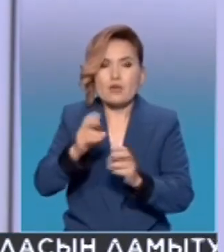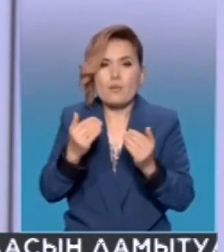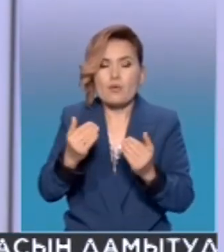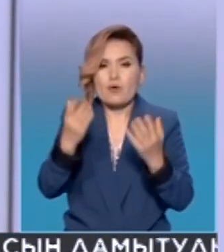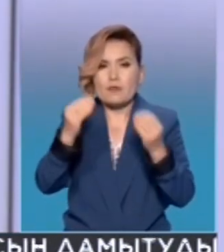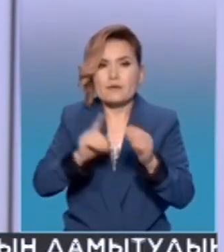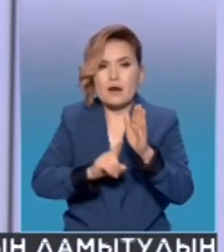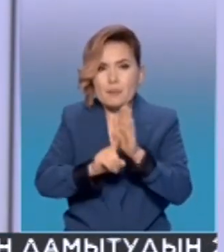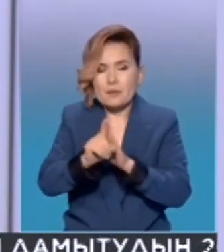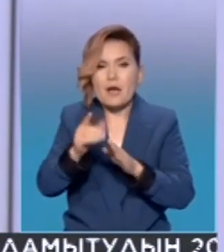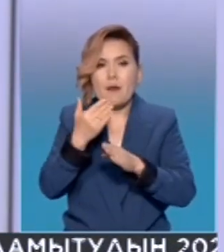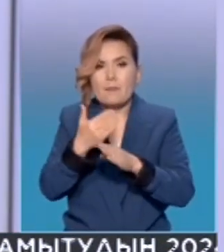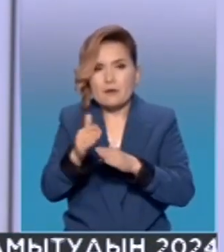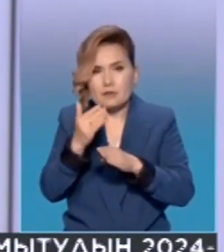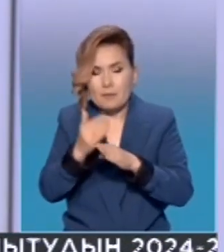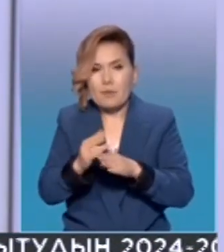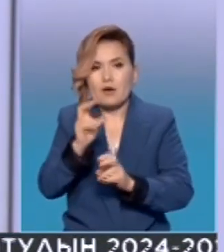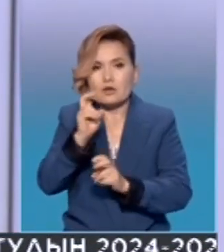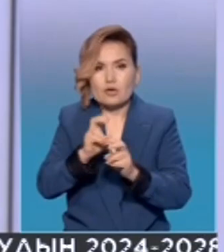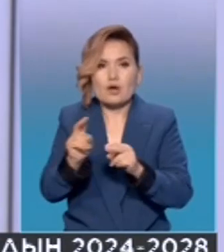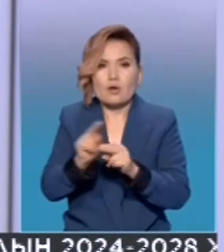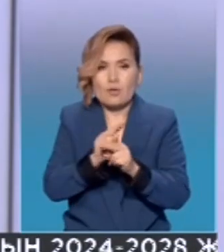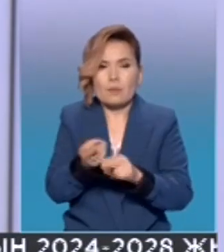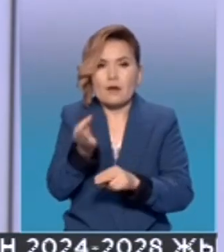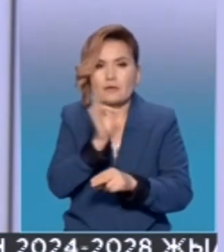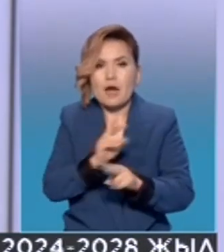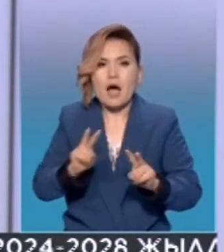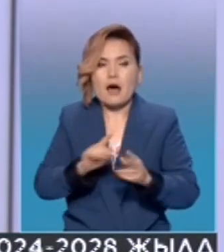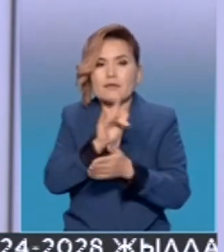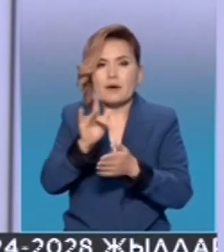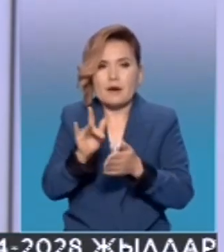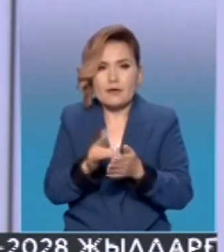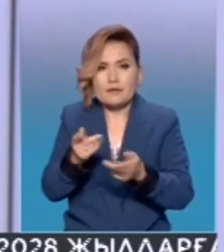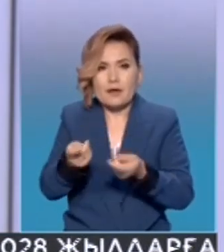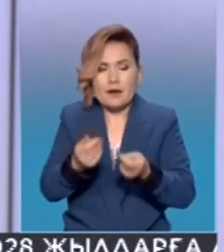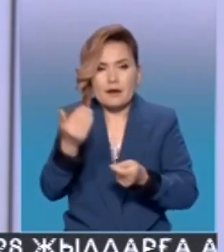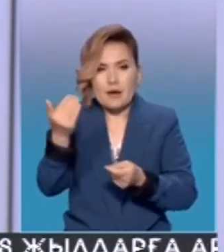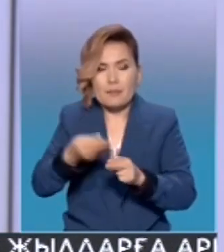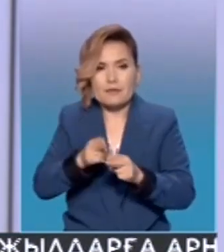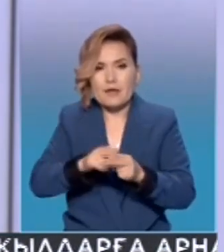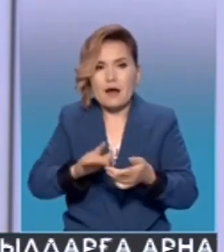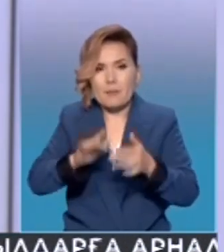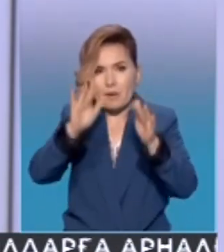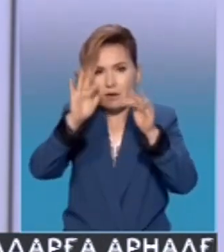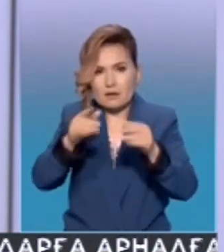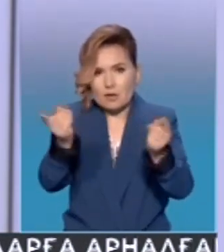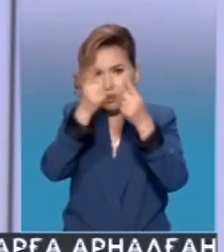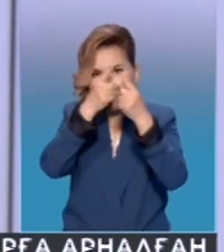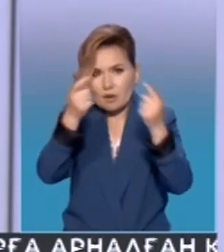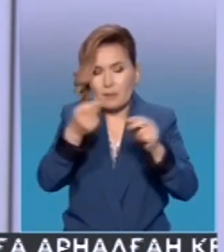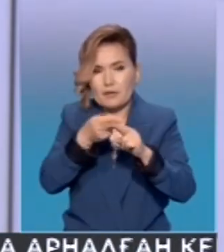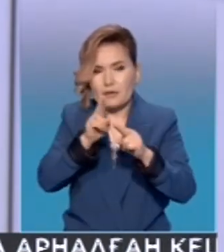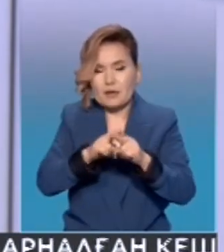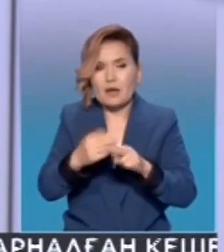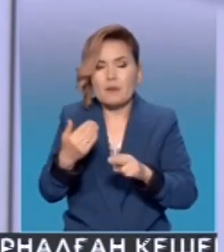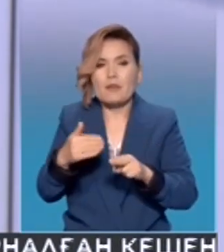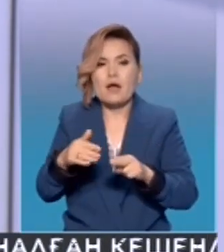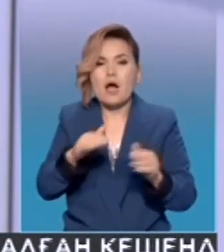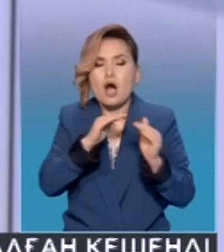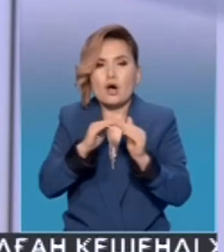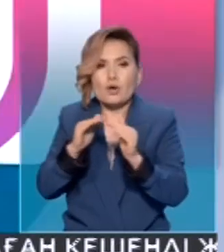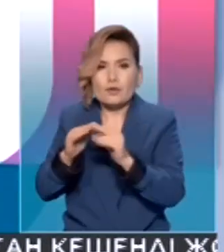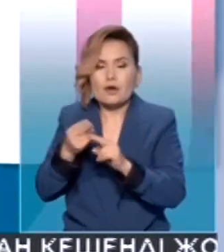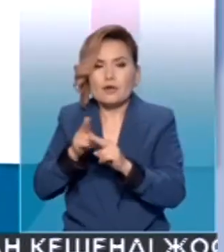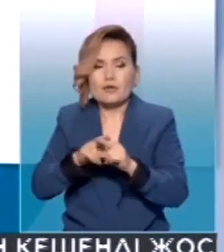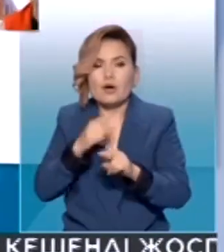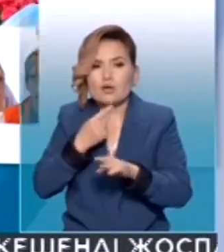бүгіннен бастап кезең-кезеңмен пайдалануға беріледі. Астана әкімі Жеңіс Қасымбек Инстаграм парақшасында осылай деп жазды. Кейбір тұрғын үй